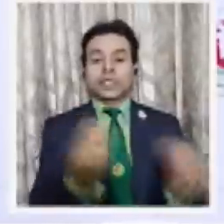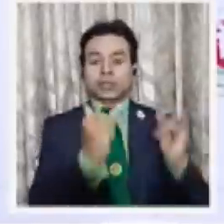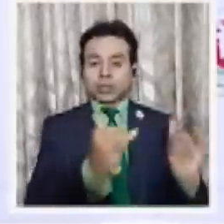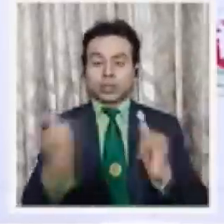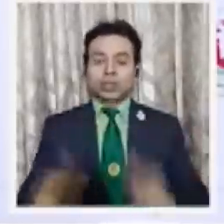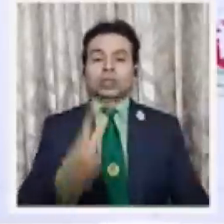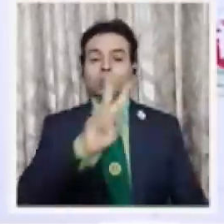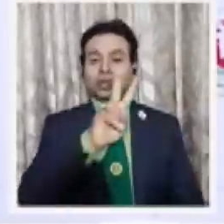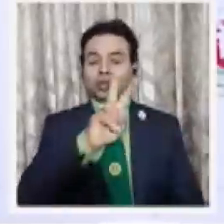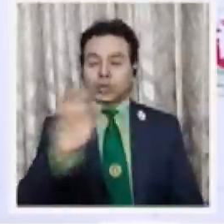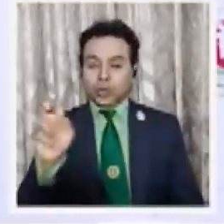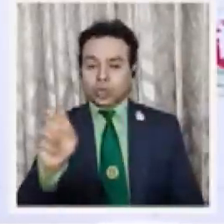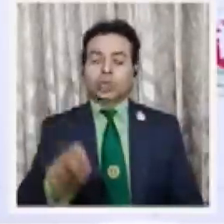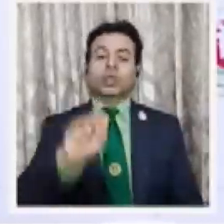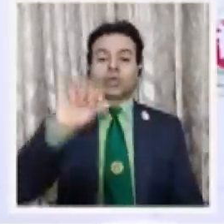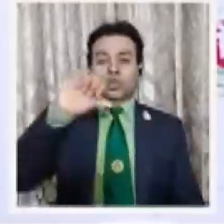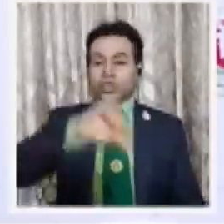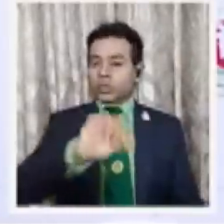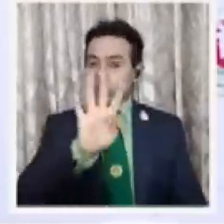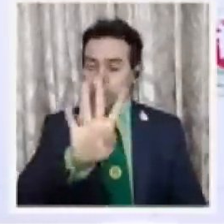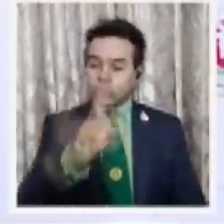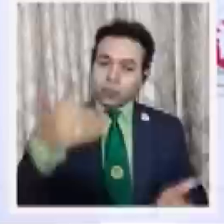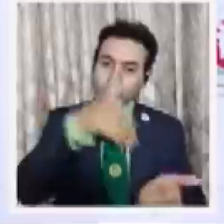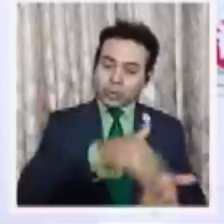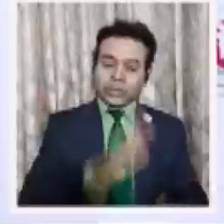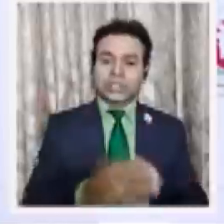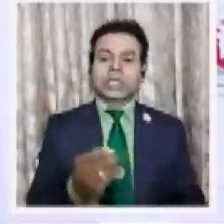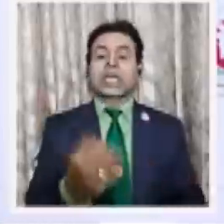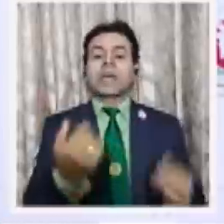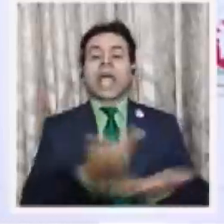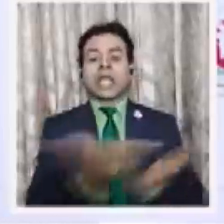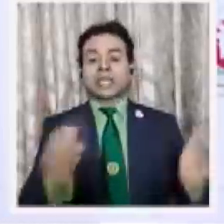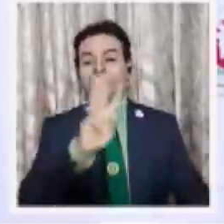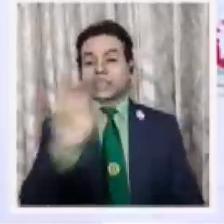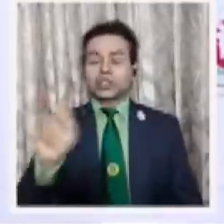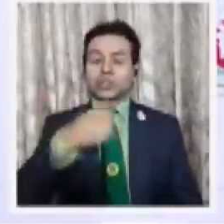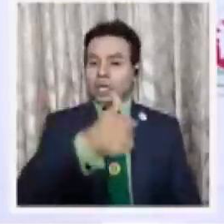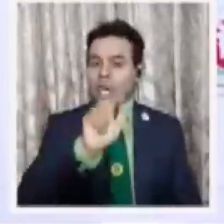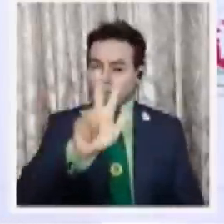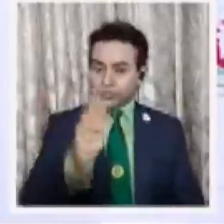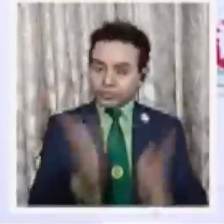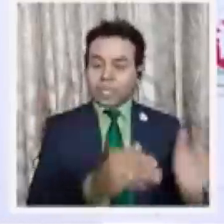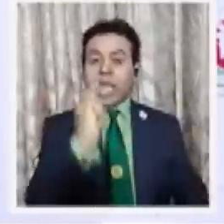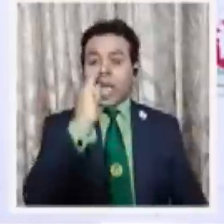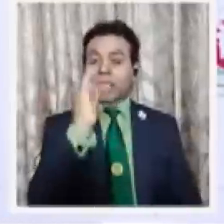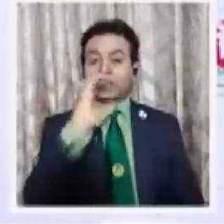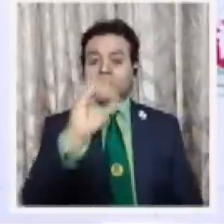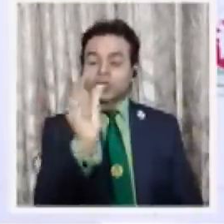167 জন, শয্যা খালি আছে 131টি। চট্টগ্রাম মহানগরীতে সাধারণ শয্যায় রুগী ভর্তি আছেন